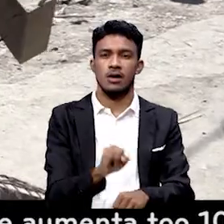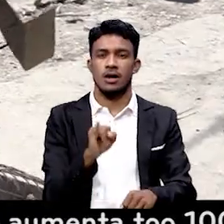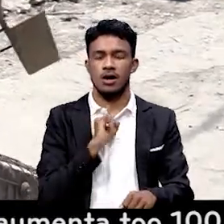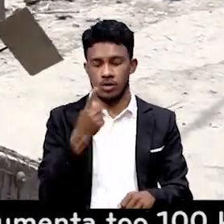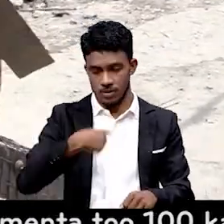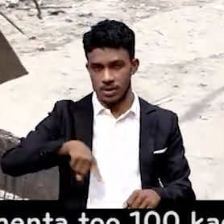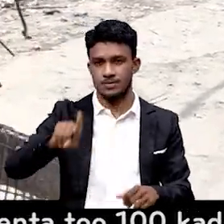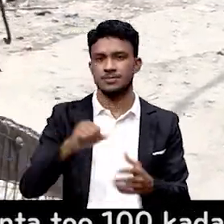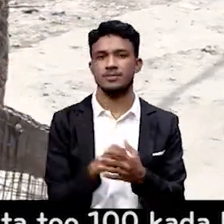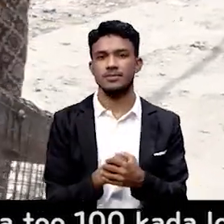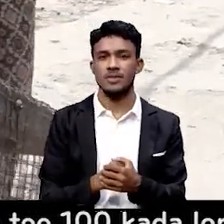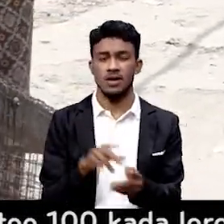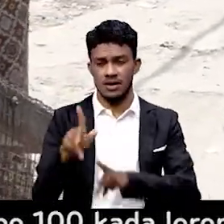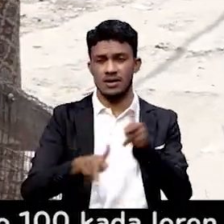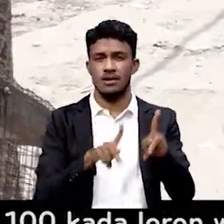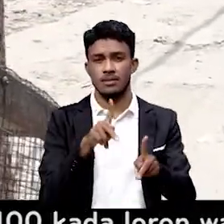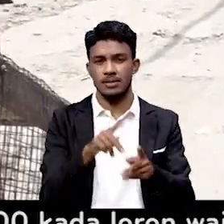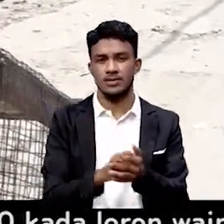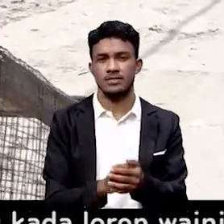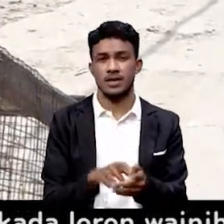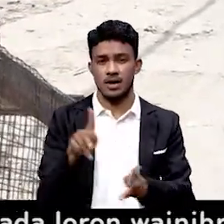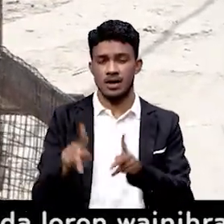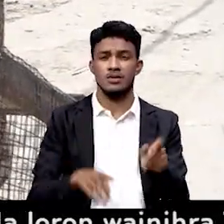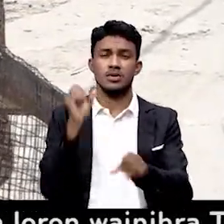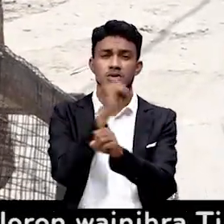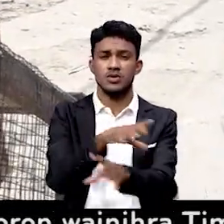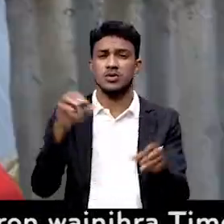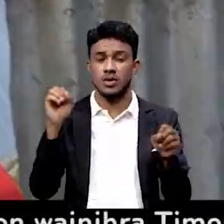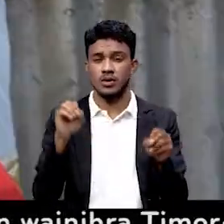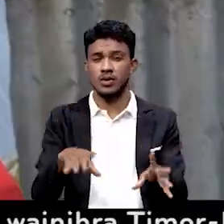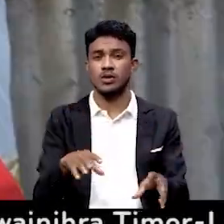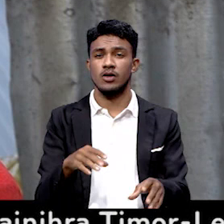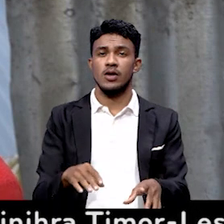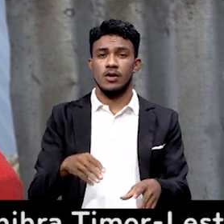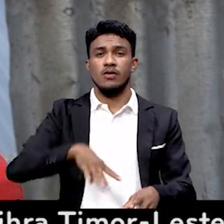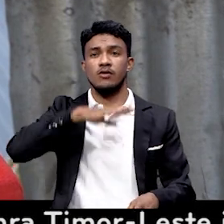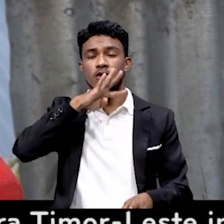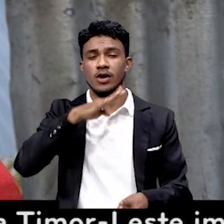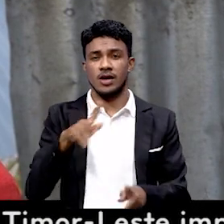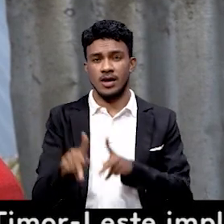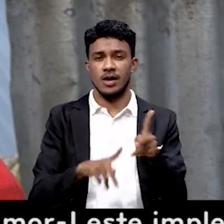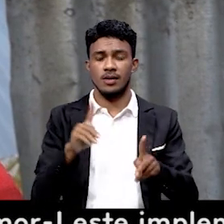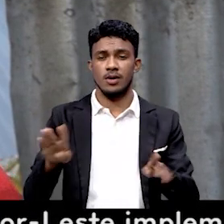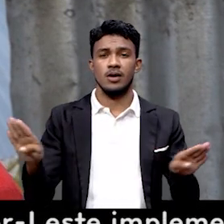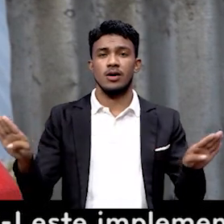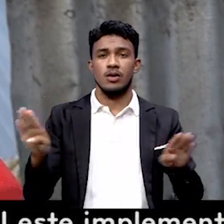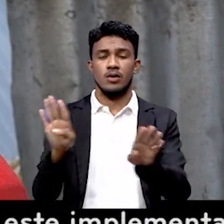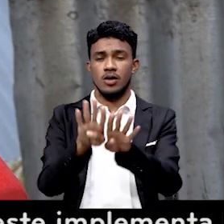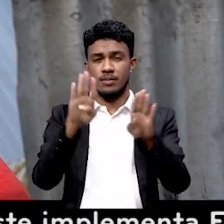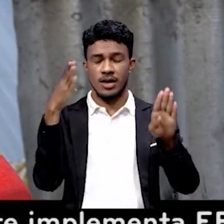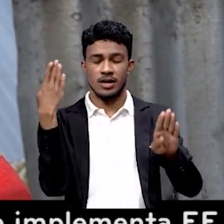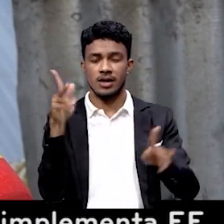ba ema sue hot poer ema laiha emor mata nem takau hoto hau pila